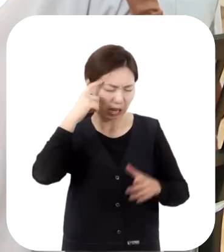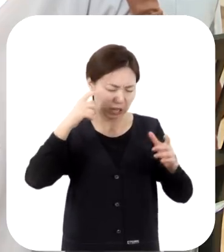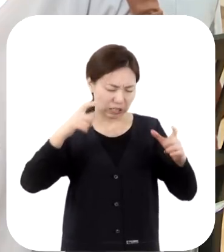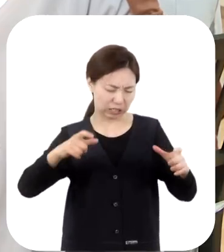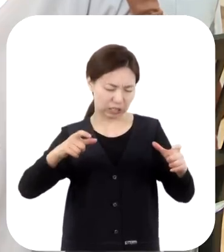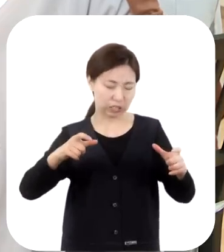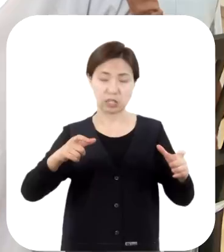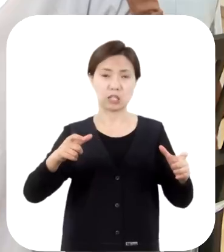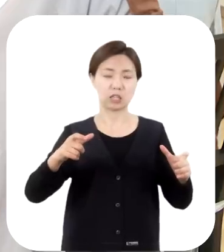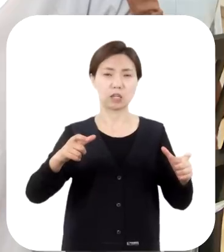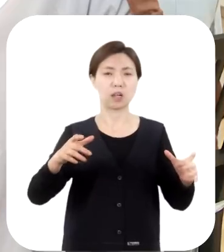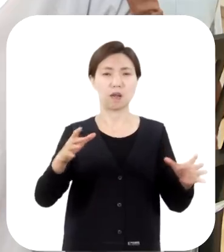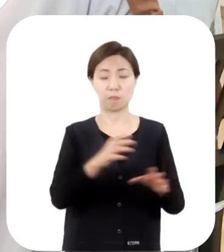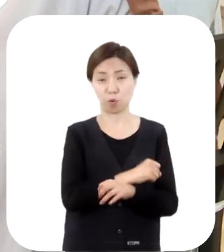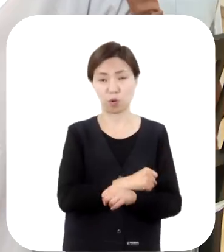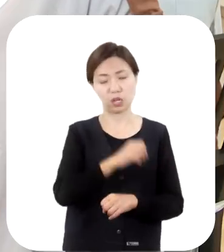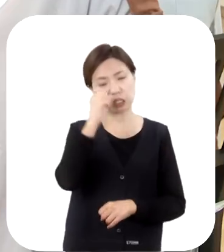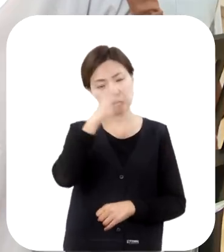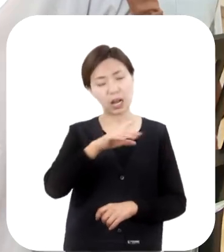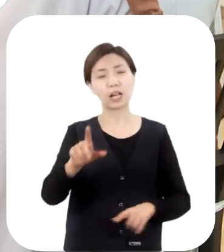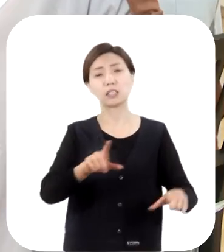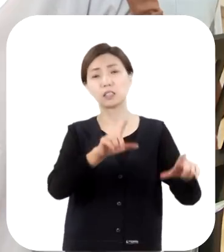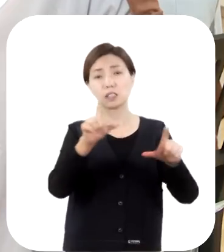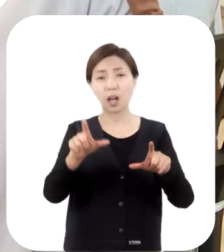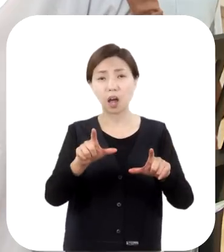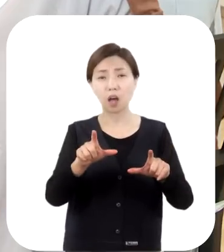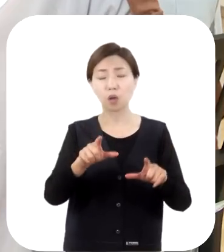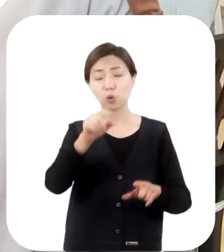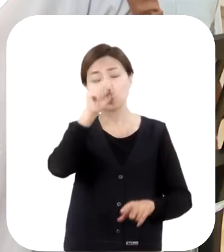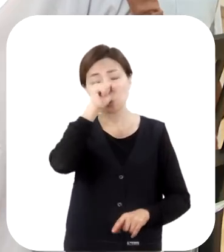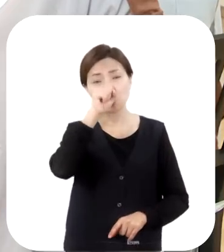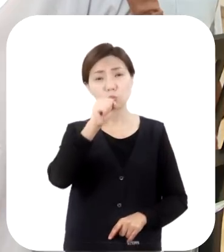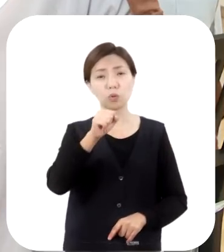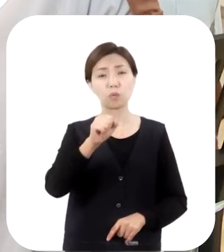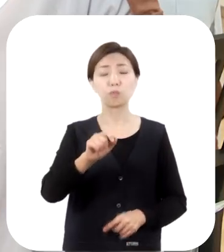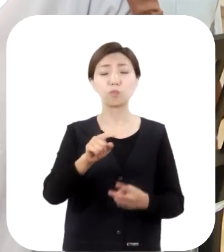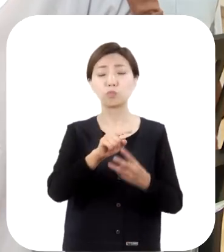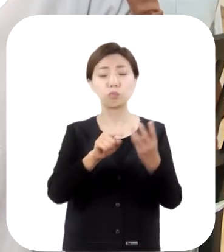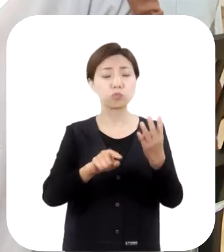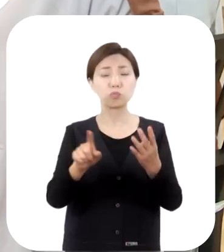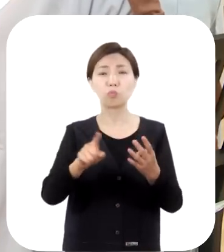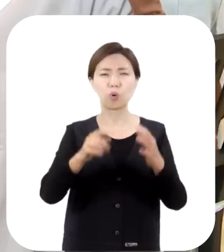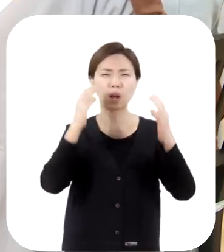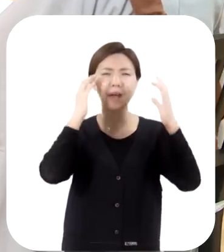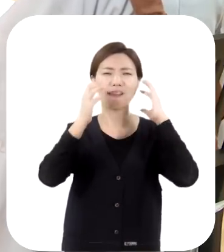등등의 관념에서 벗어나 실제할 뿐이면 되는지 헷갈립니다.